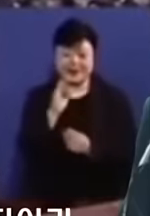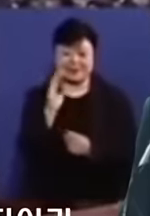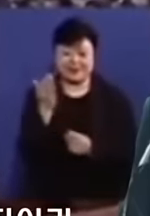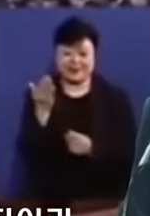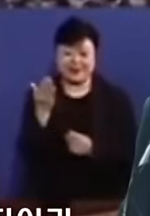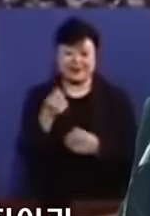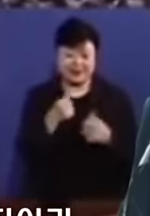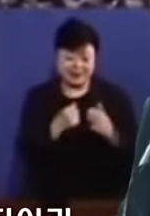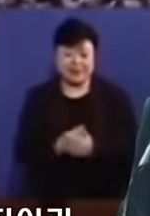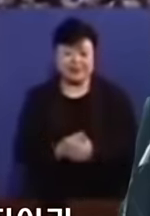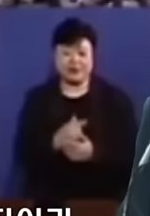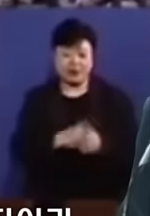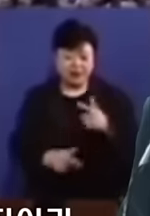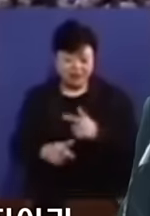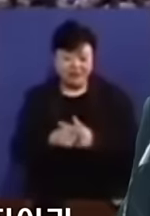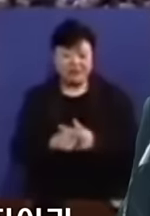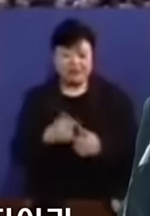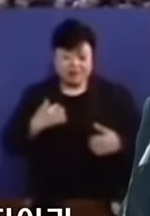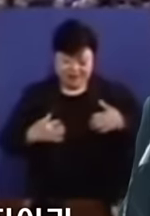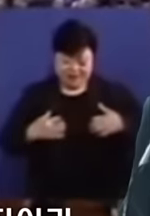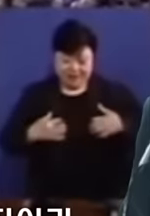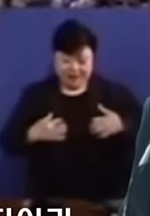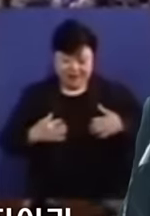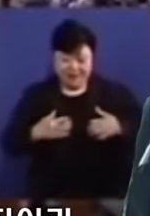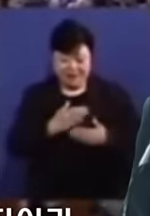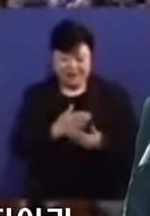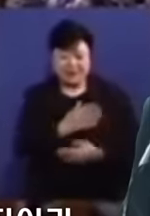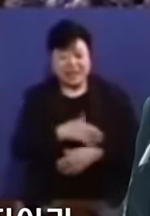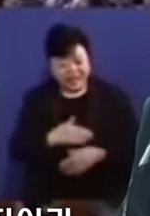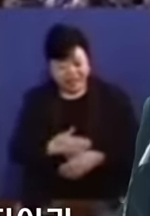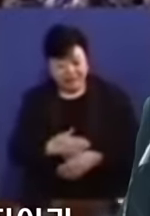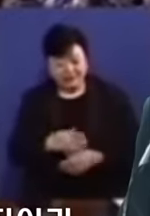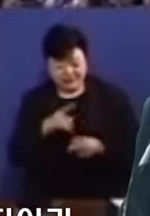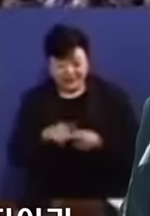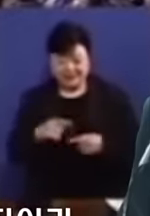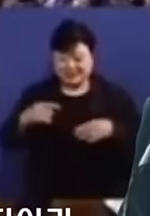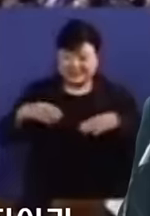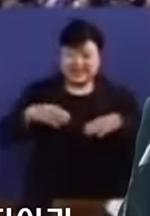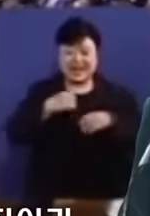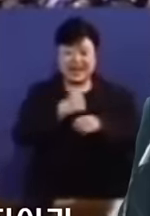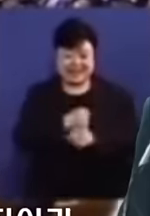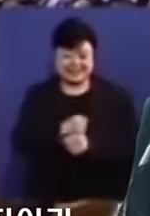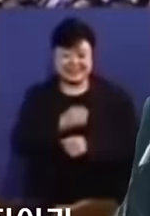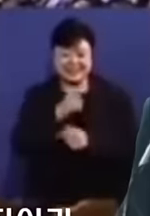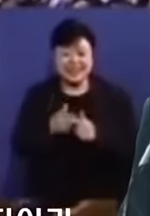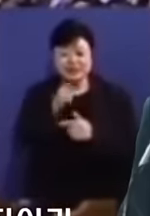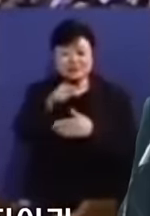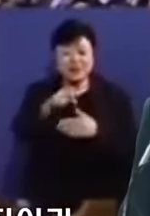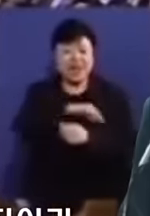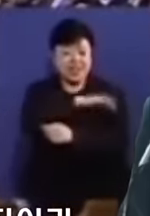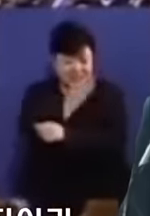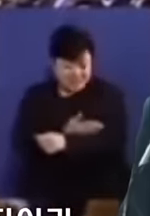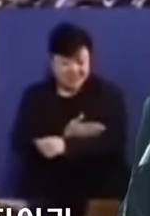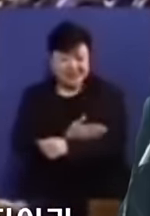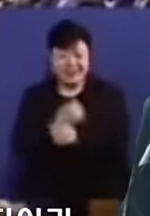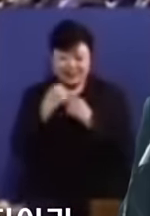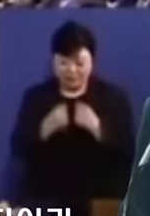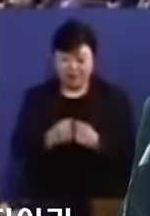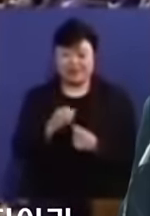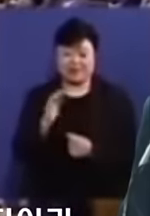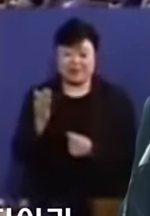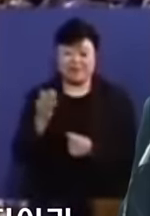하신지라. 그러므로 도리어 크게 기뻐함으로 나 여러 약한 것들에 대하여 자랑하리니 이는 그리스도의 능력이 내게 머물게